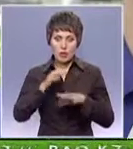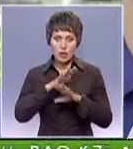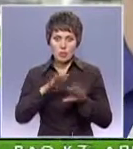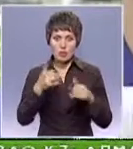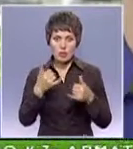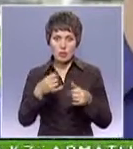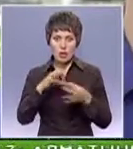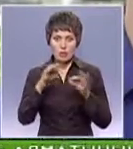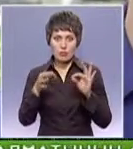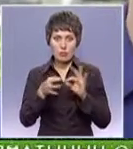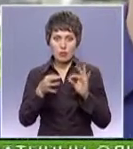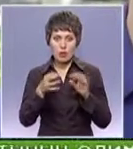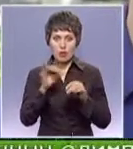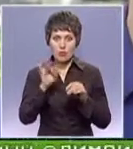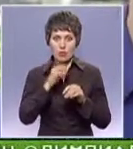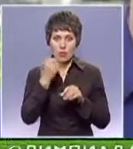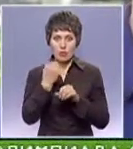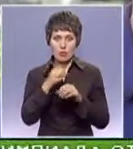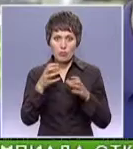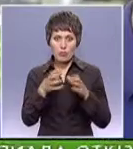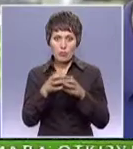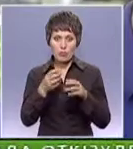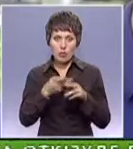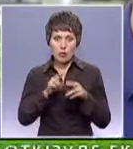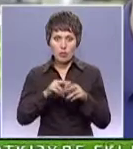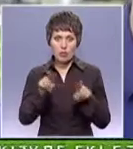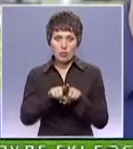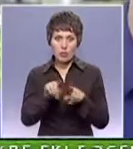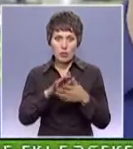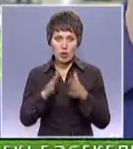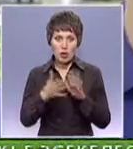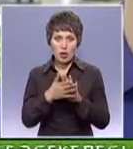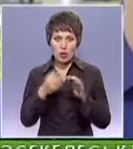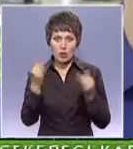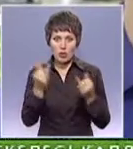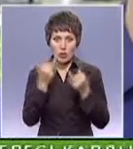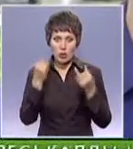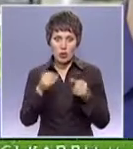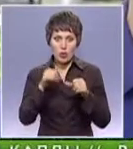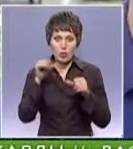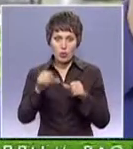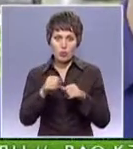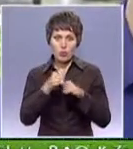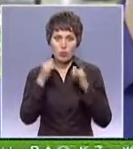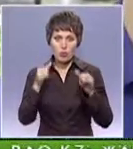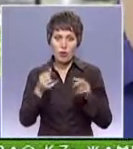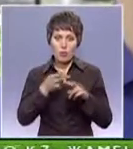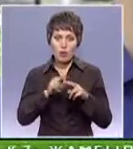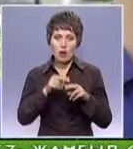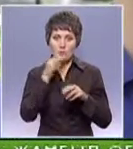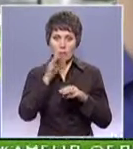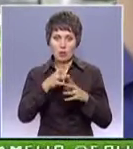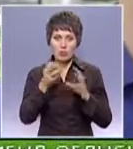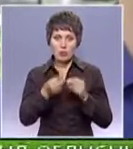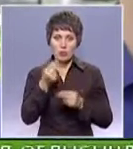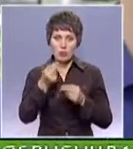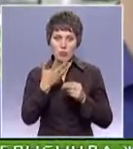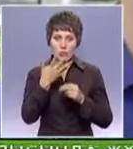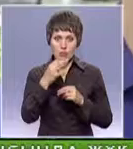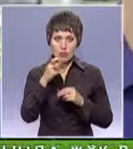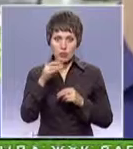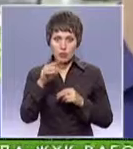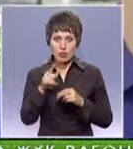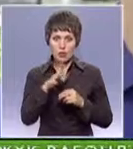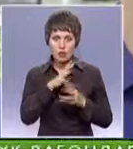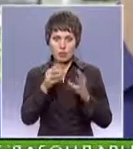әлем чемпионатында күтпеген командалар жеңіске жетуде, сондықтан мұндай жайттар әрдайым қызығушылықты арттыра түседі. Айта кетерлігі, бір ойыншы 5 миллион теңгеге